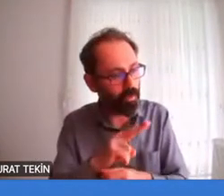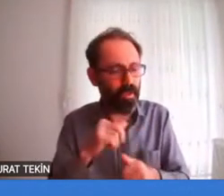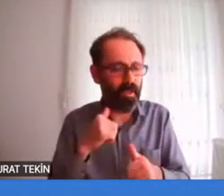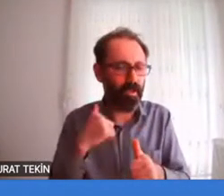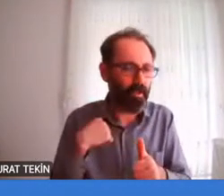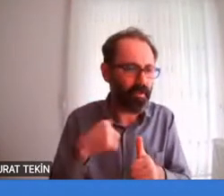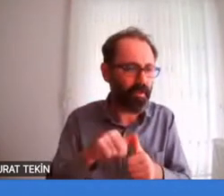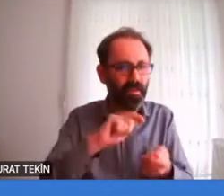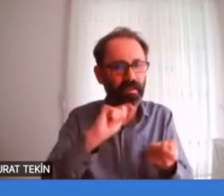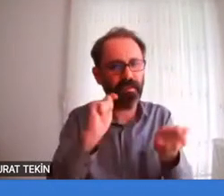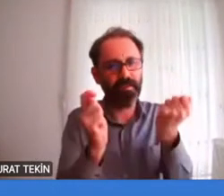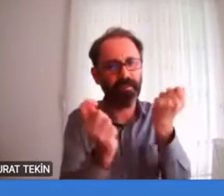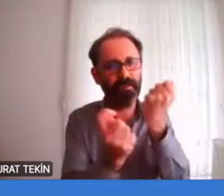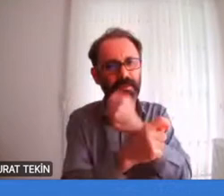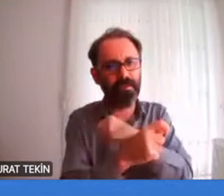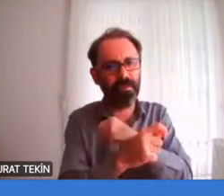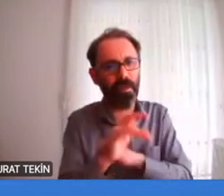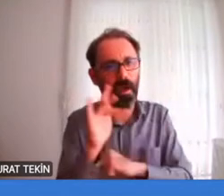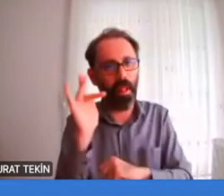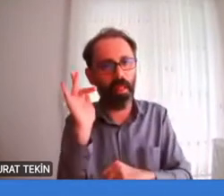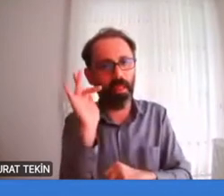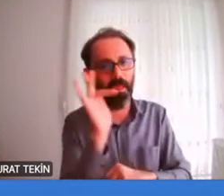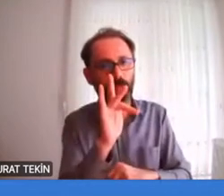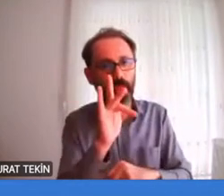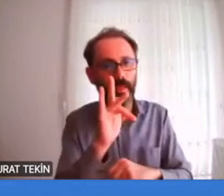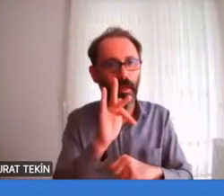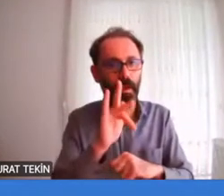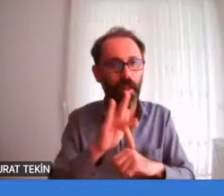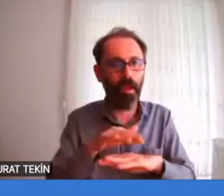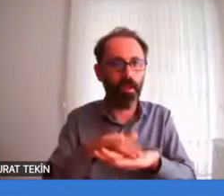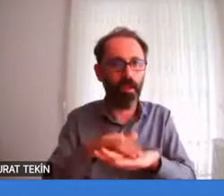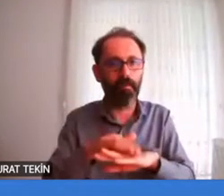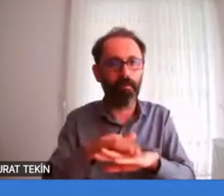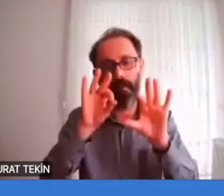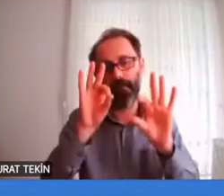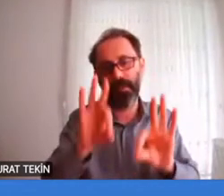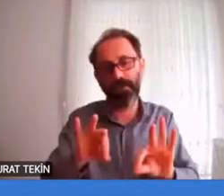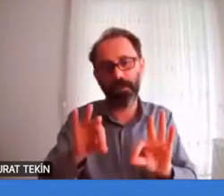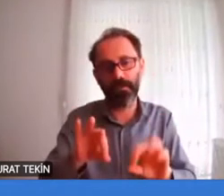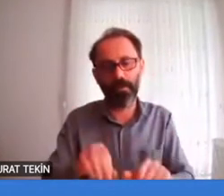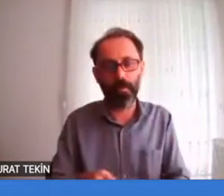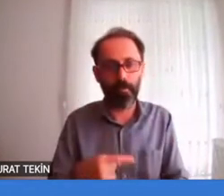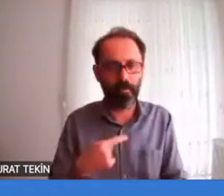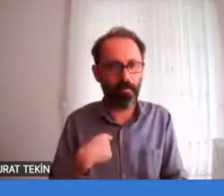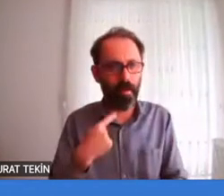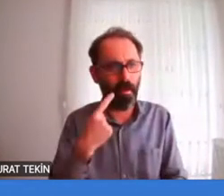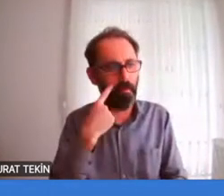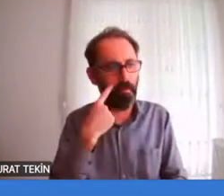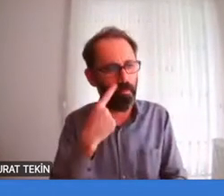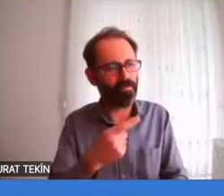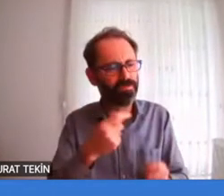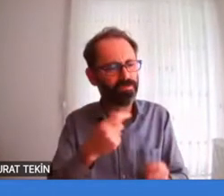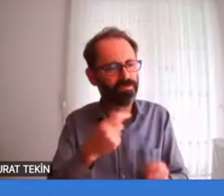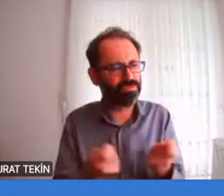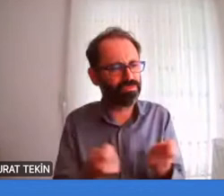görülüyor. Sonra başarı, yani çalışarak oluyor. Çünkü yeteneğimi gördü Gülsekin hocam. Sonra ben üstüne çok